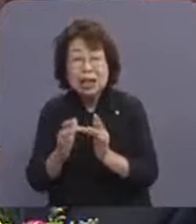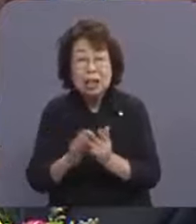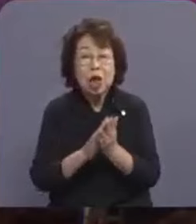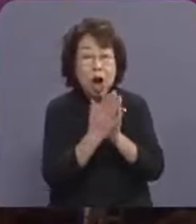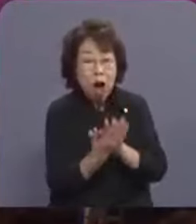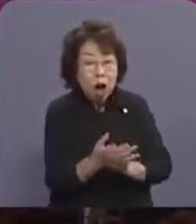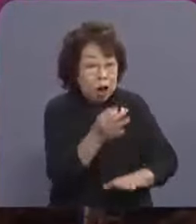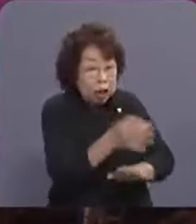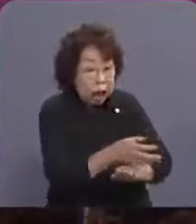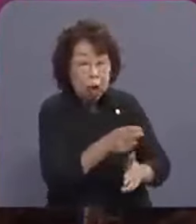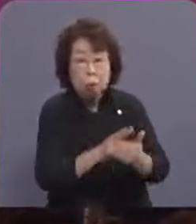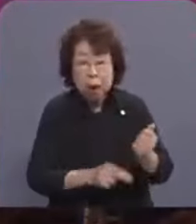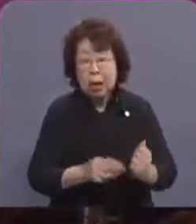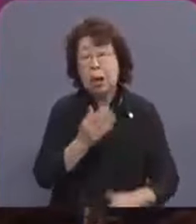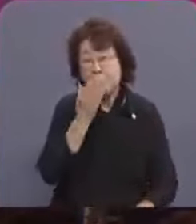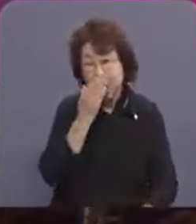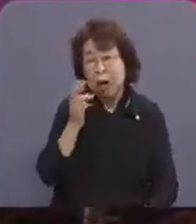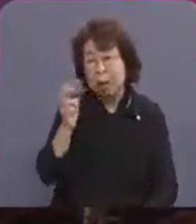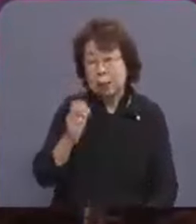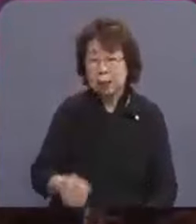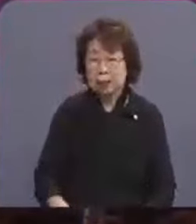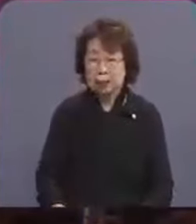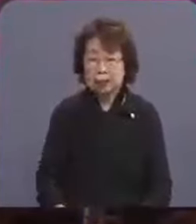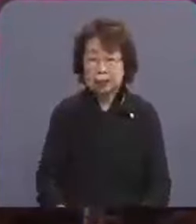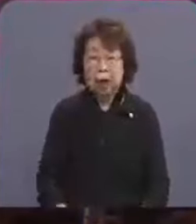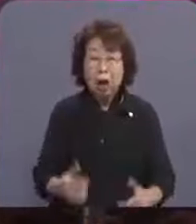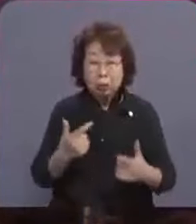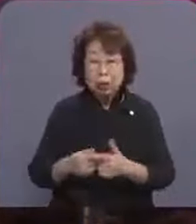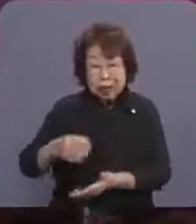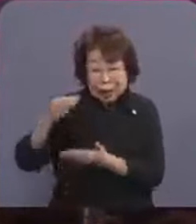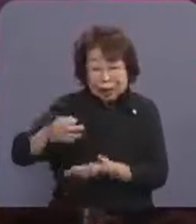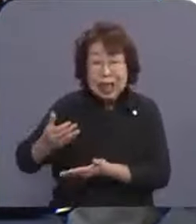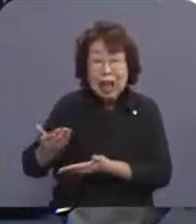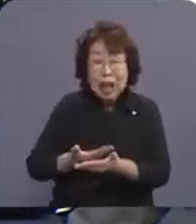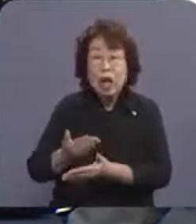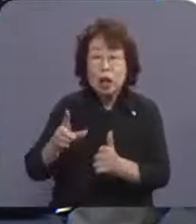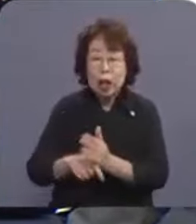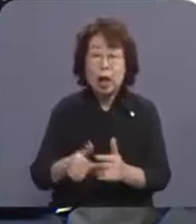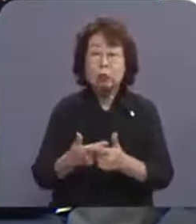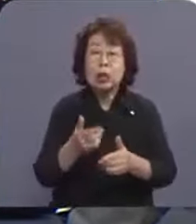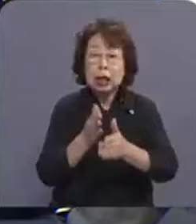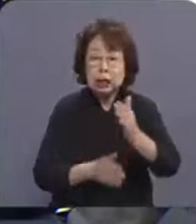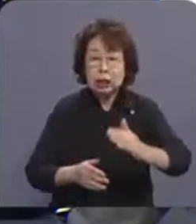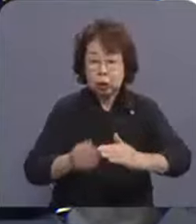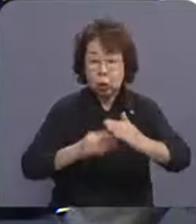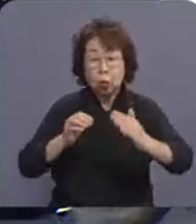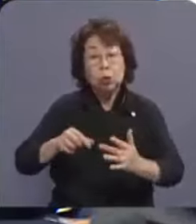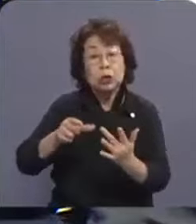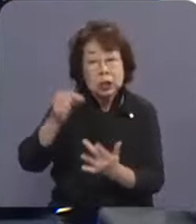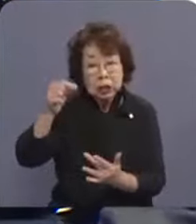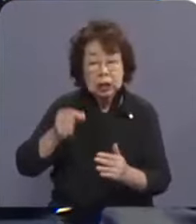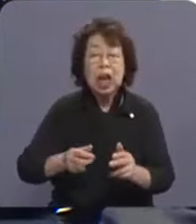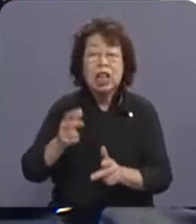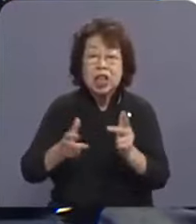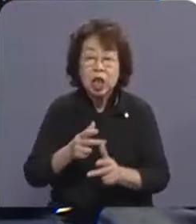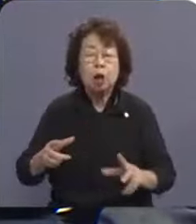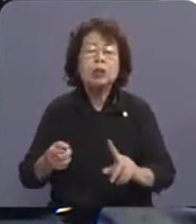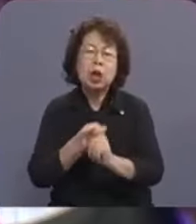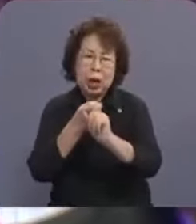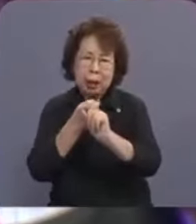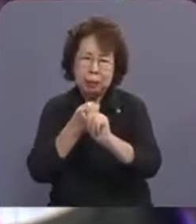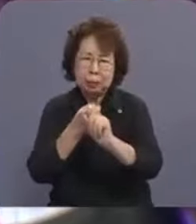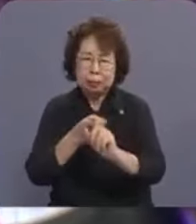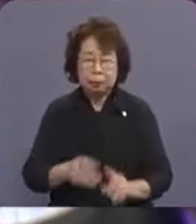사고하는 플랫폼입니다 예 부산 디지털 자산 거래소는 부산시 공모로 선정 기업들의 연합체입니다